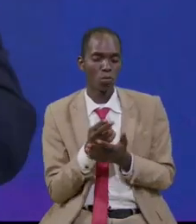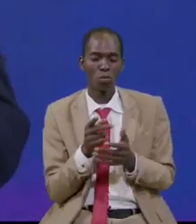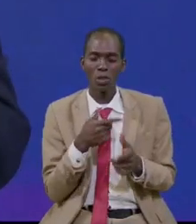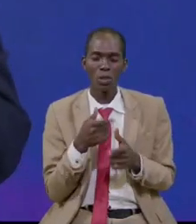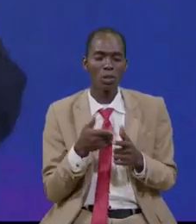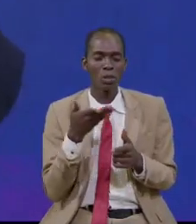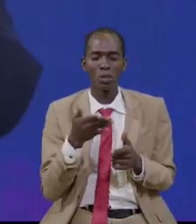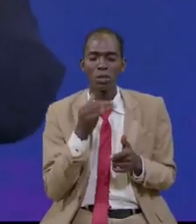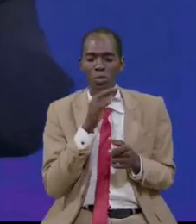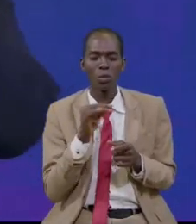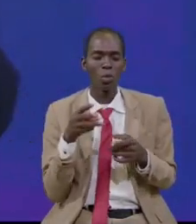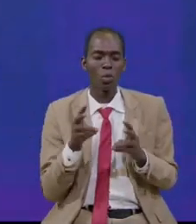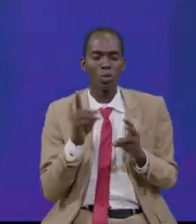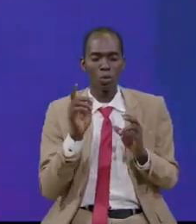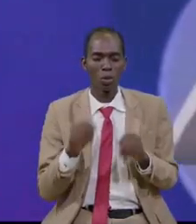parole.